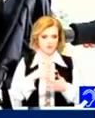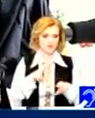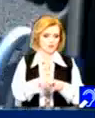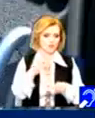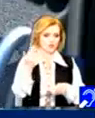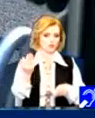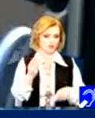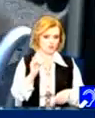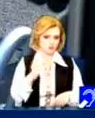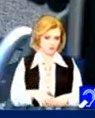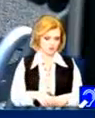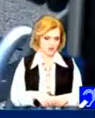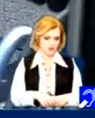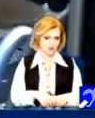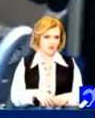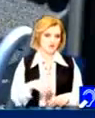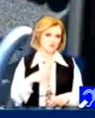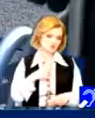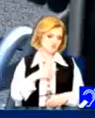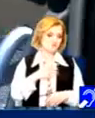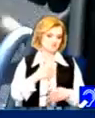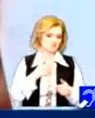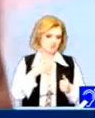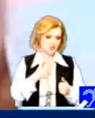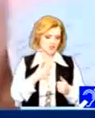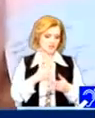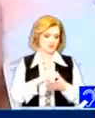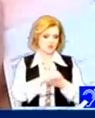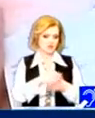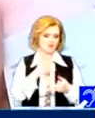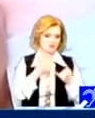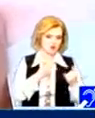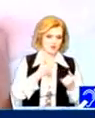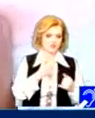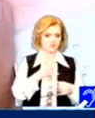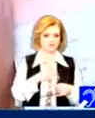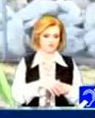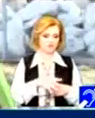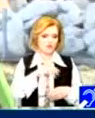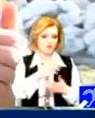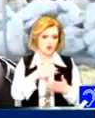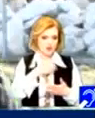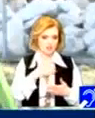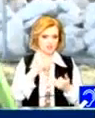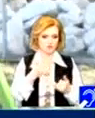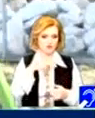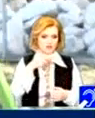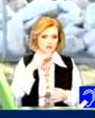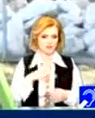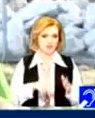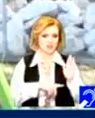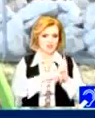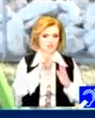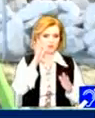ne împăcăm bine, îngrijirea principală și atenția lor și iubirea să le dăruim. De la orele 8 cum